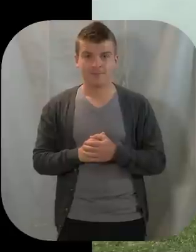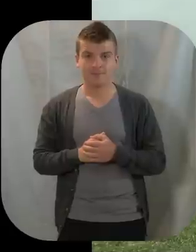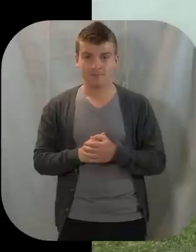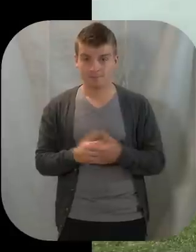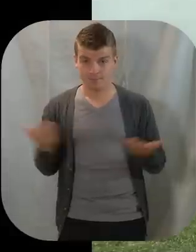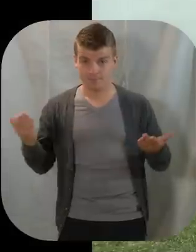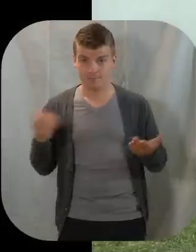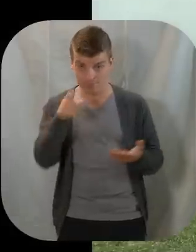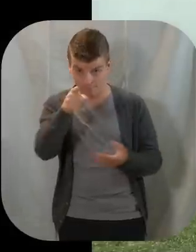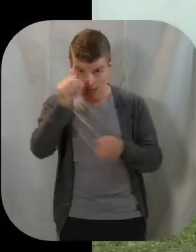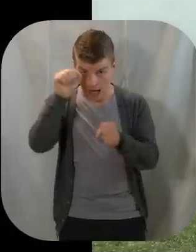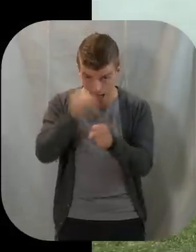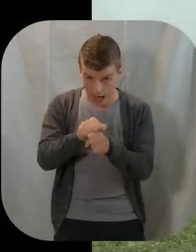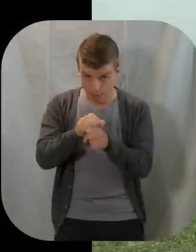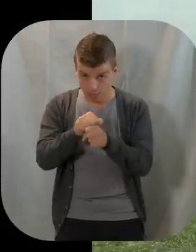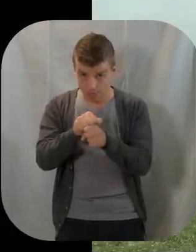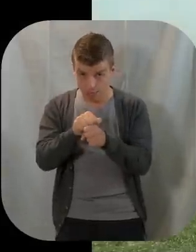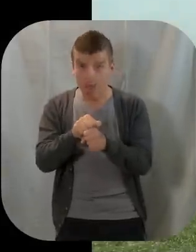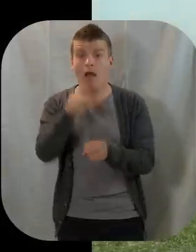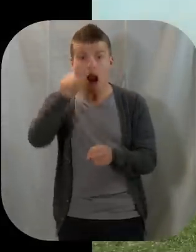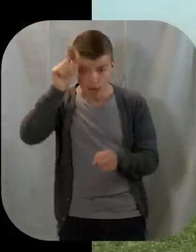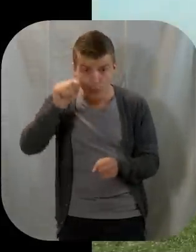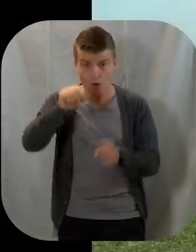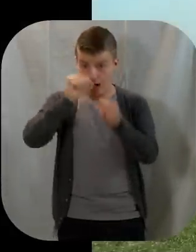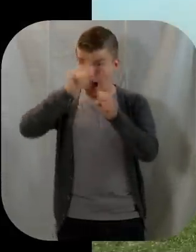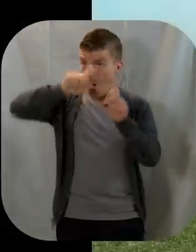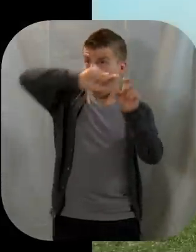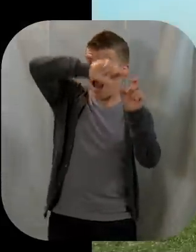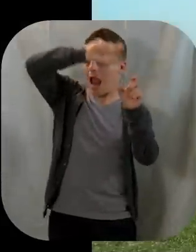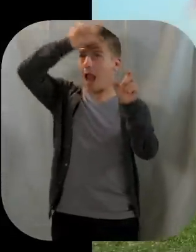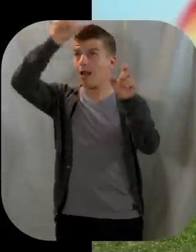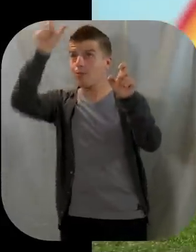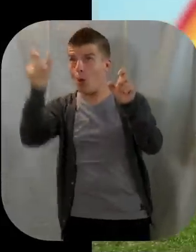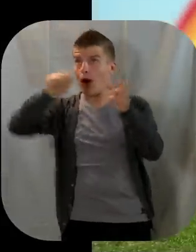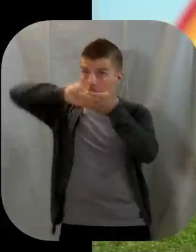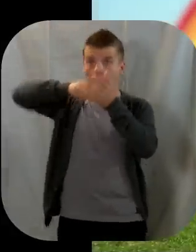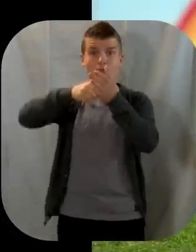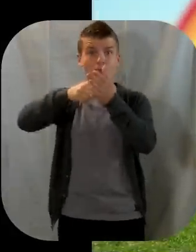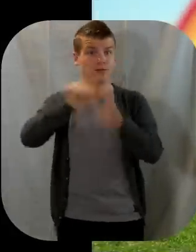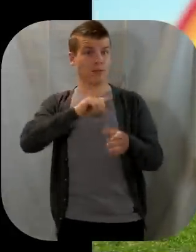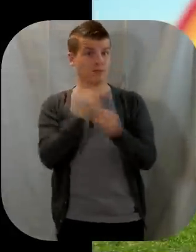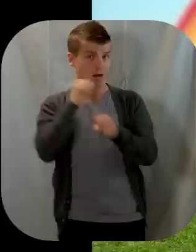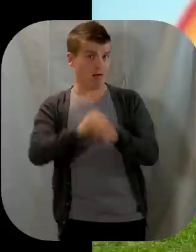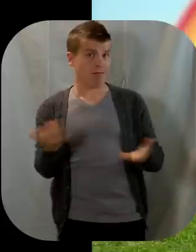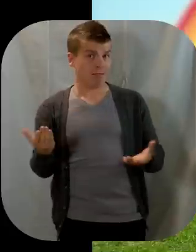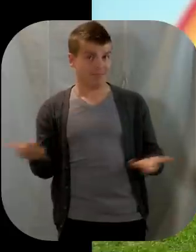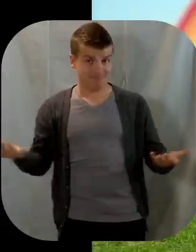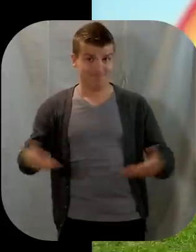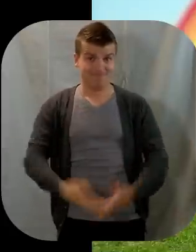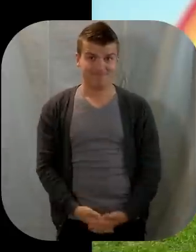Wenn du das kannst, dann kannst du ja auch einen Regenbogen anstellen.